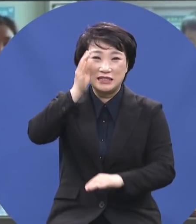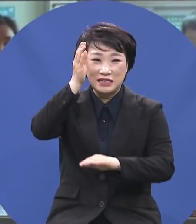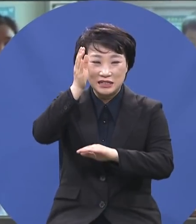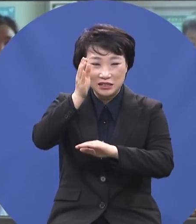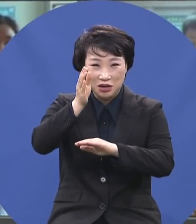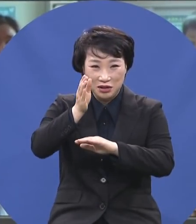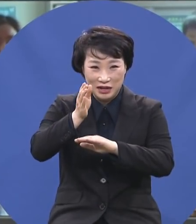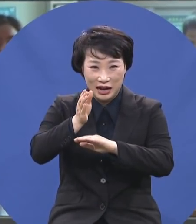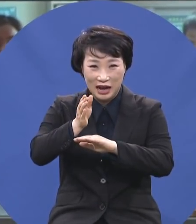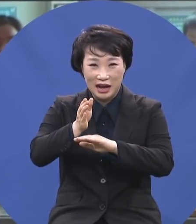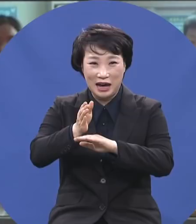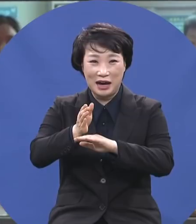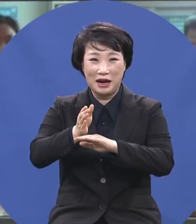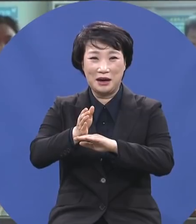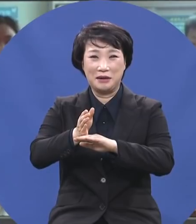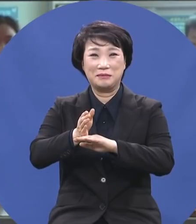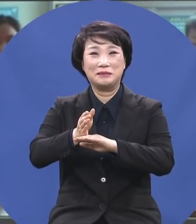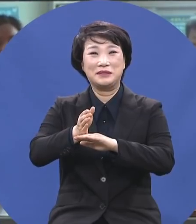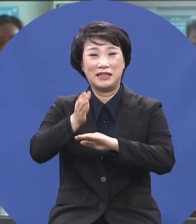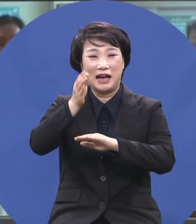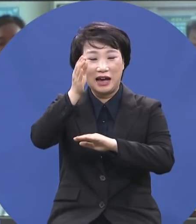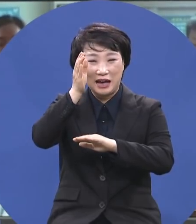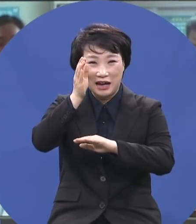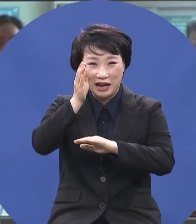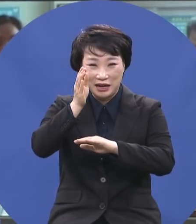감사합니다. 진정